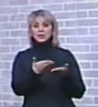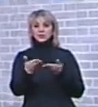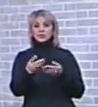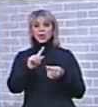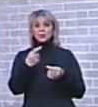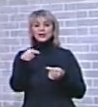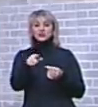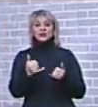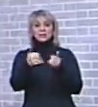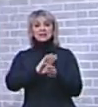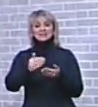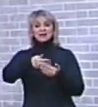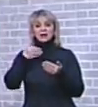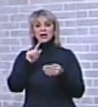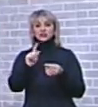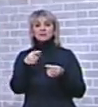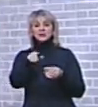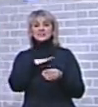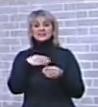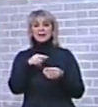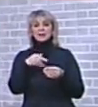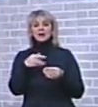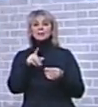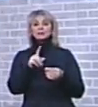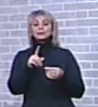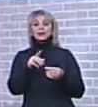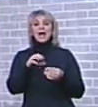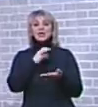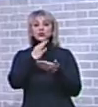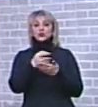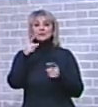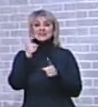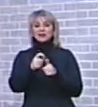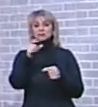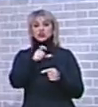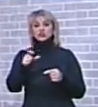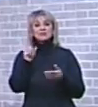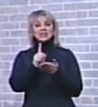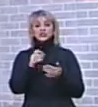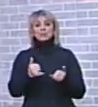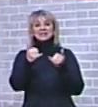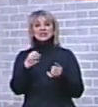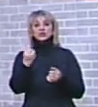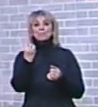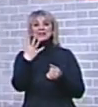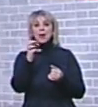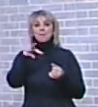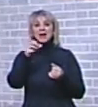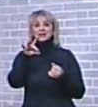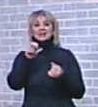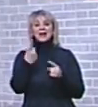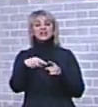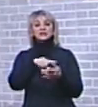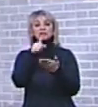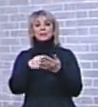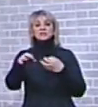Почему мы предоставили раньше? Мы пришли сюда подготовленные. Отчет, по словам жильцов, должны были предоставить еще 15 марта. Этот